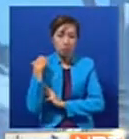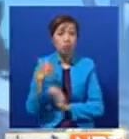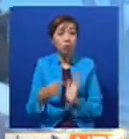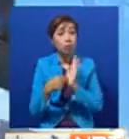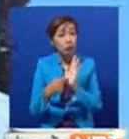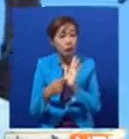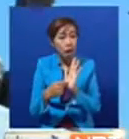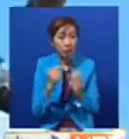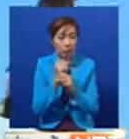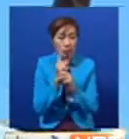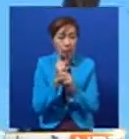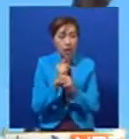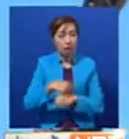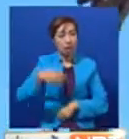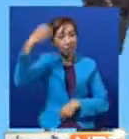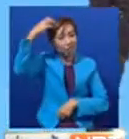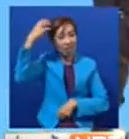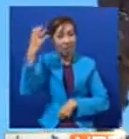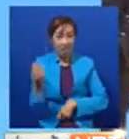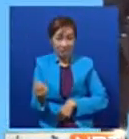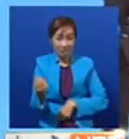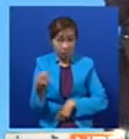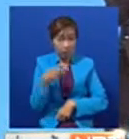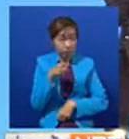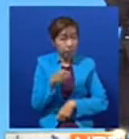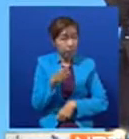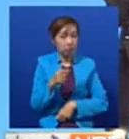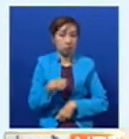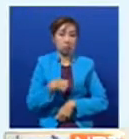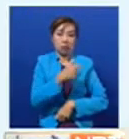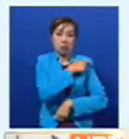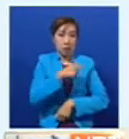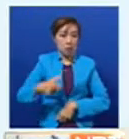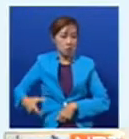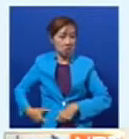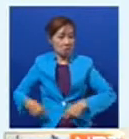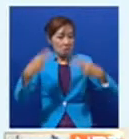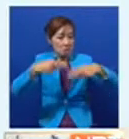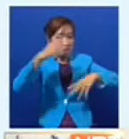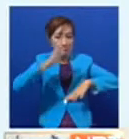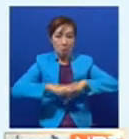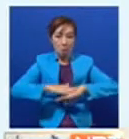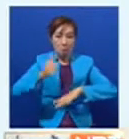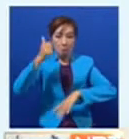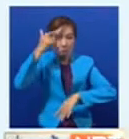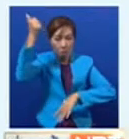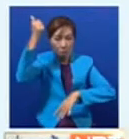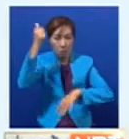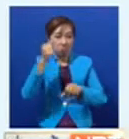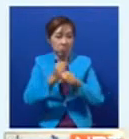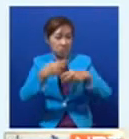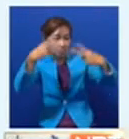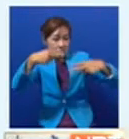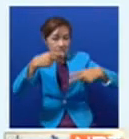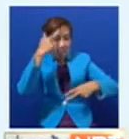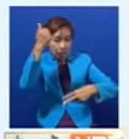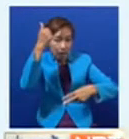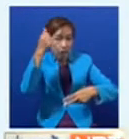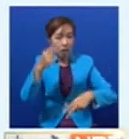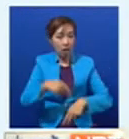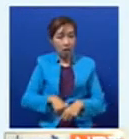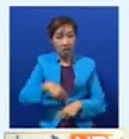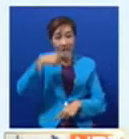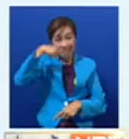ทิพ่อขุนรามคำแหงมหาราชทรงเป็นกษัตริย์นักรบที่มีพระปรีชาสามารถในด้านการทำศึกสงครามและทรงประดิษ